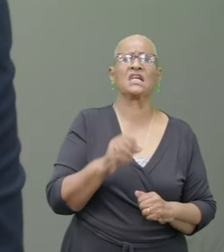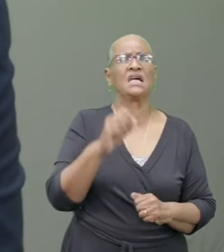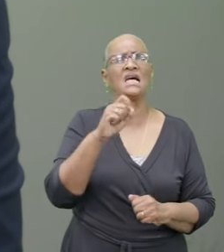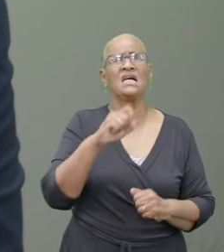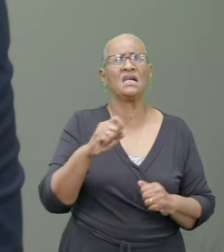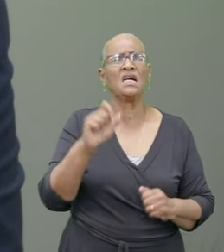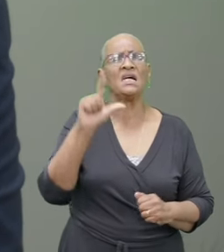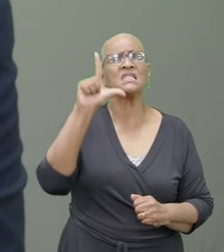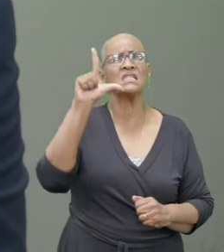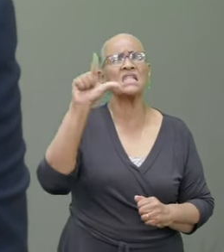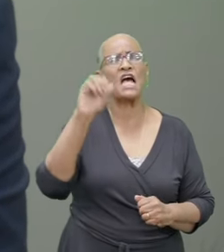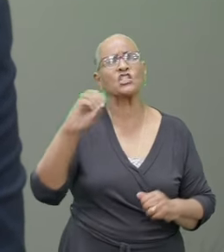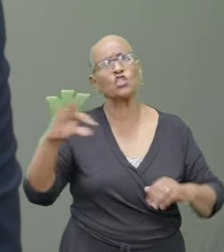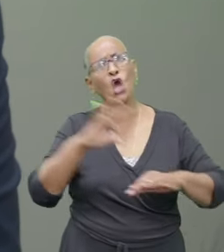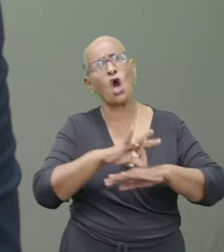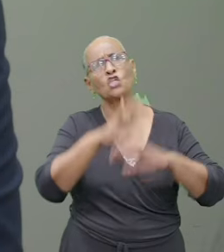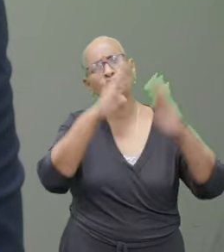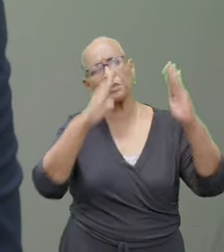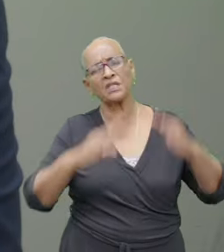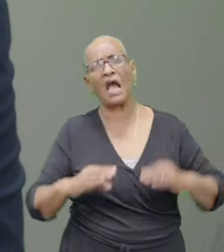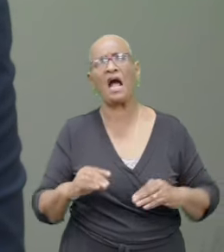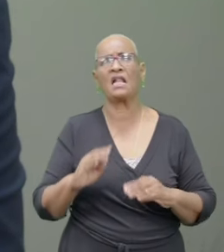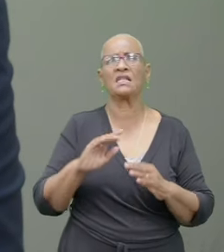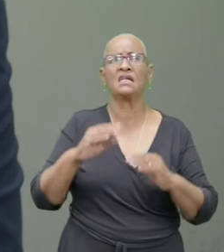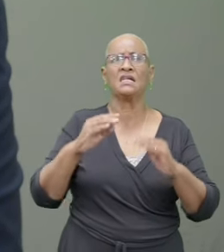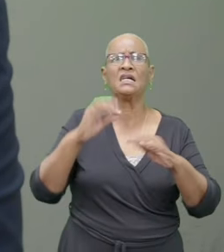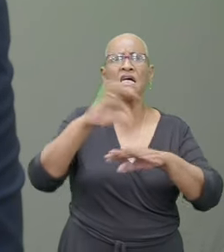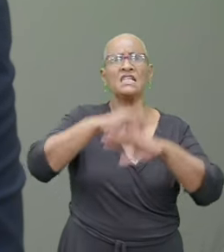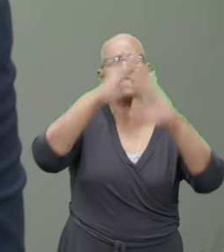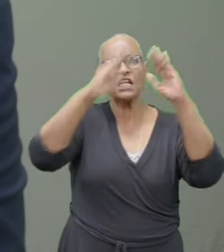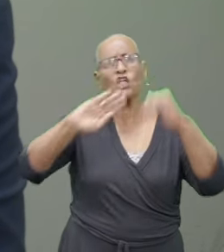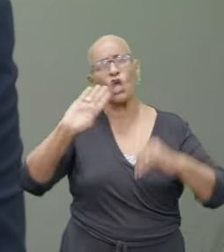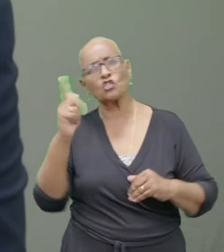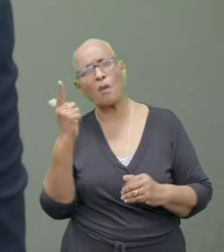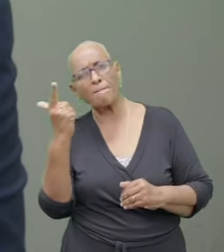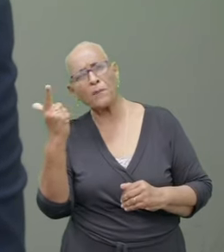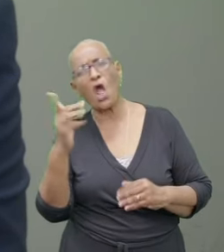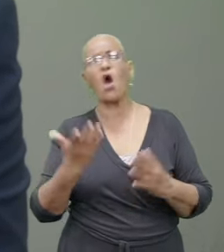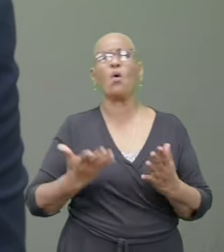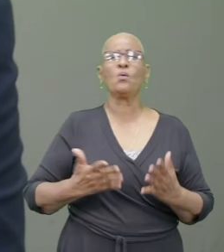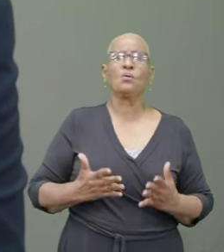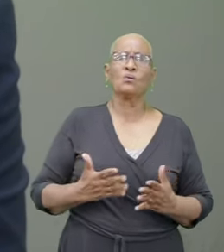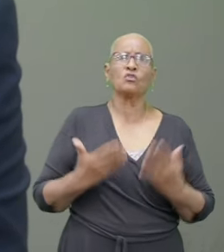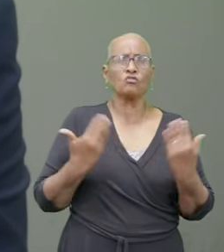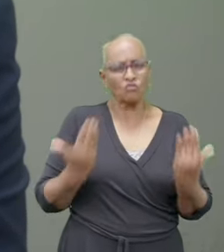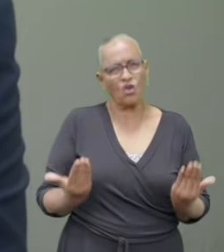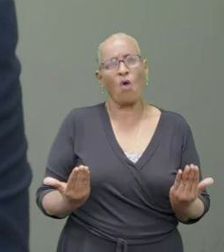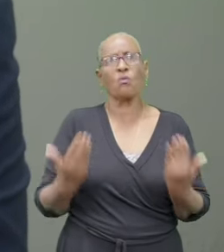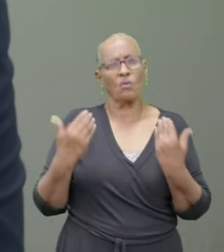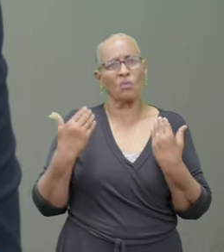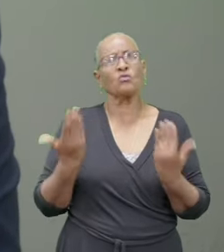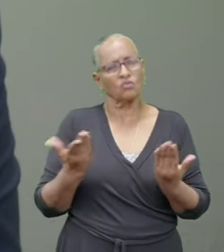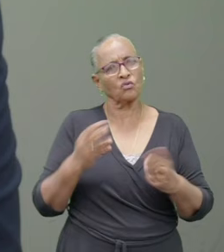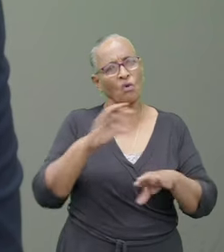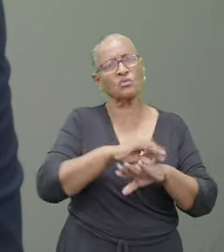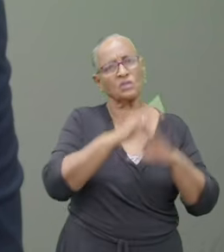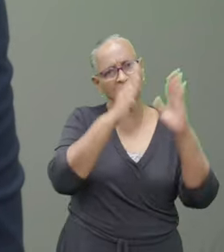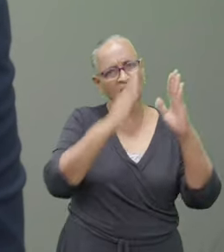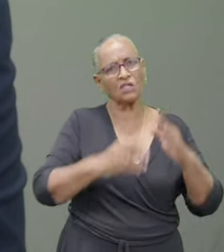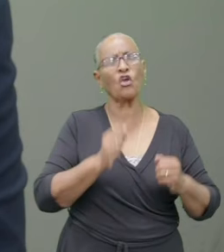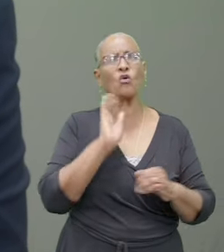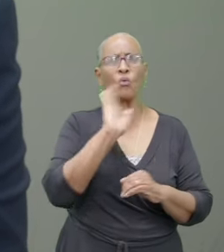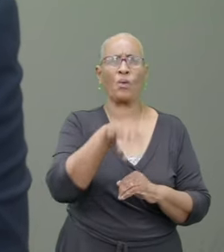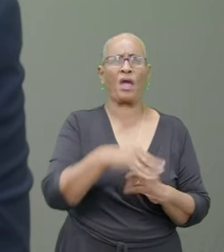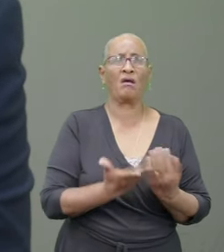een intensive care. Ook het Diakonessenhuis heeft een intensive care, klopt dat? Of een medium care. En ook het Mungra Medisch Centrum heeft een